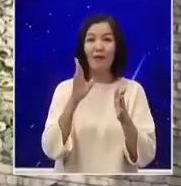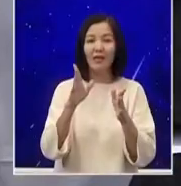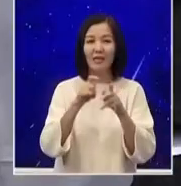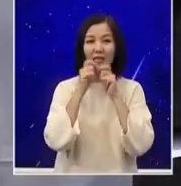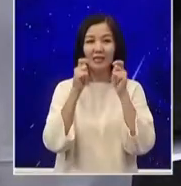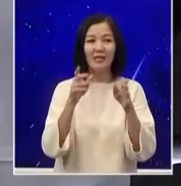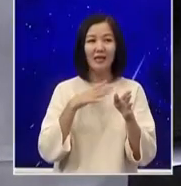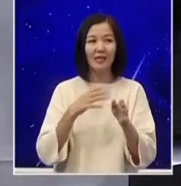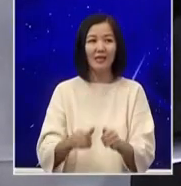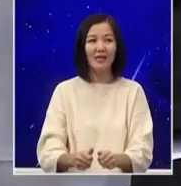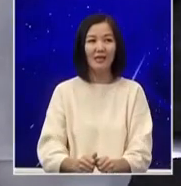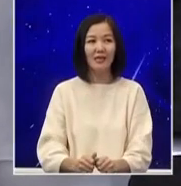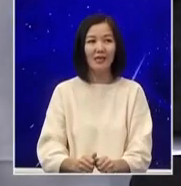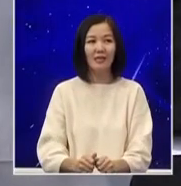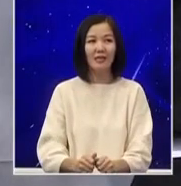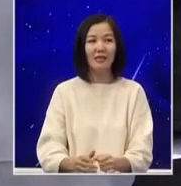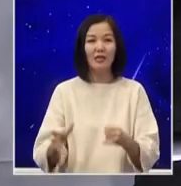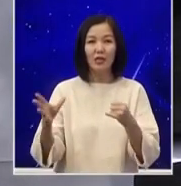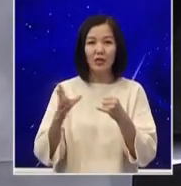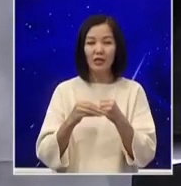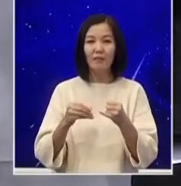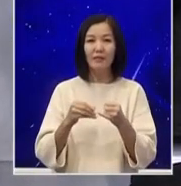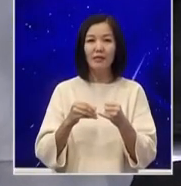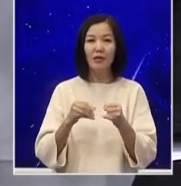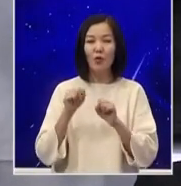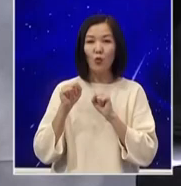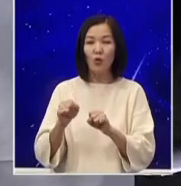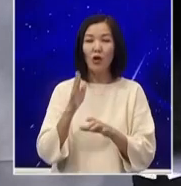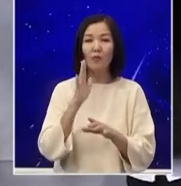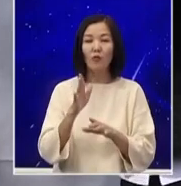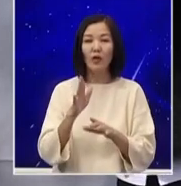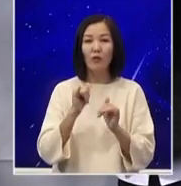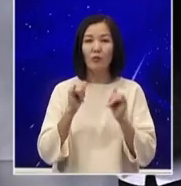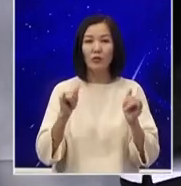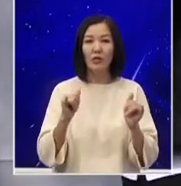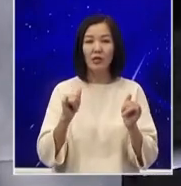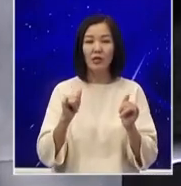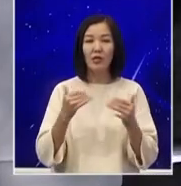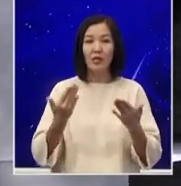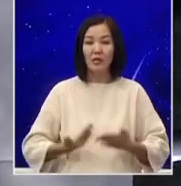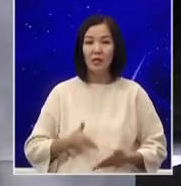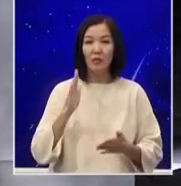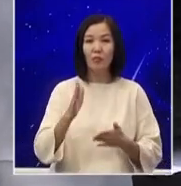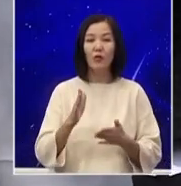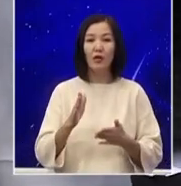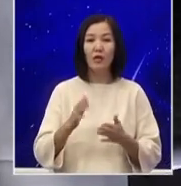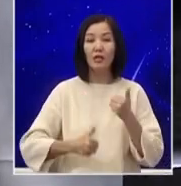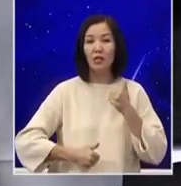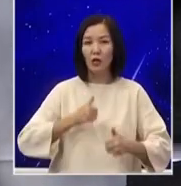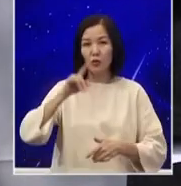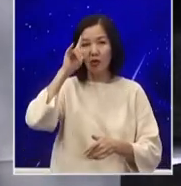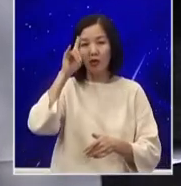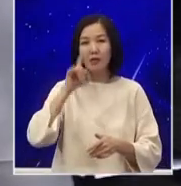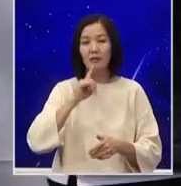етті. Елімізге, жерімізге қорған болайық, бір болайық, ел болайық, жер болайық, өсейік, өнейік, ірі болайық, тірі болайық, достойный қазақ елінің